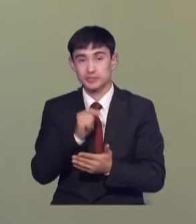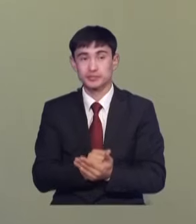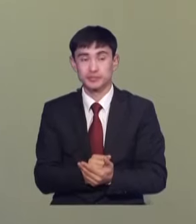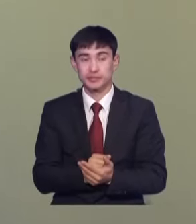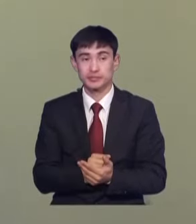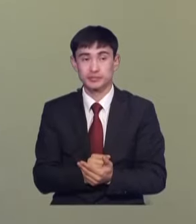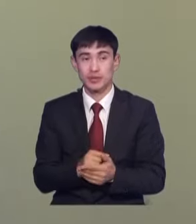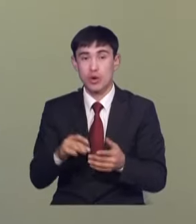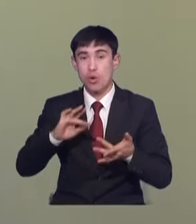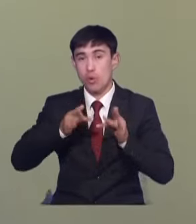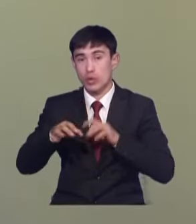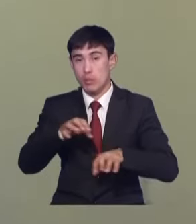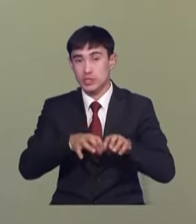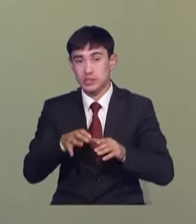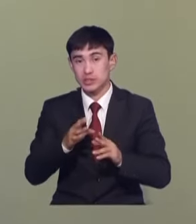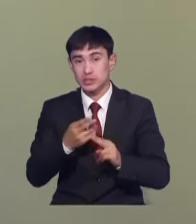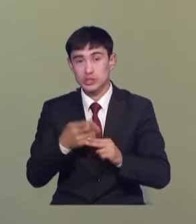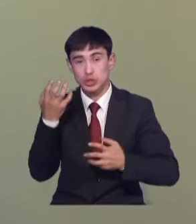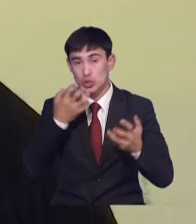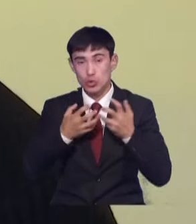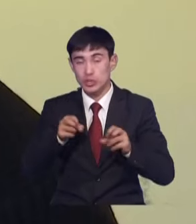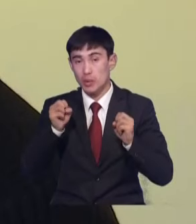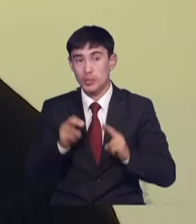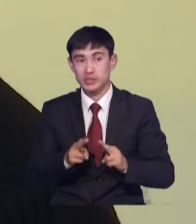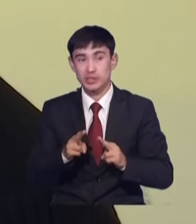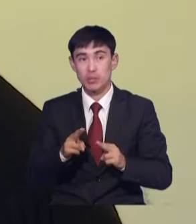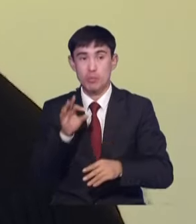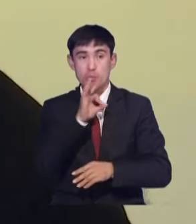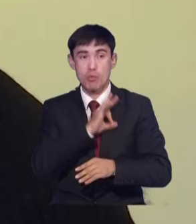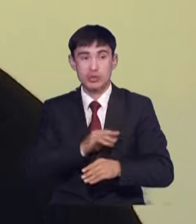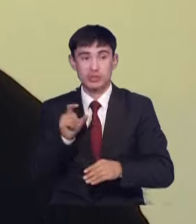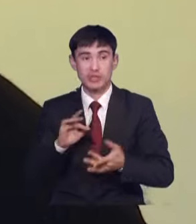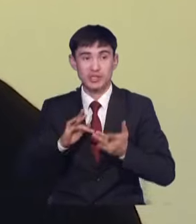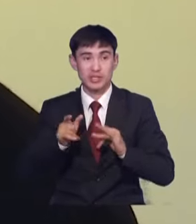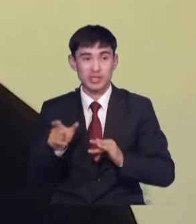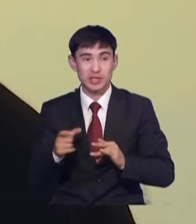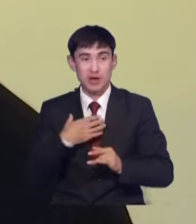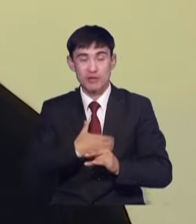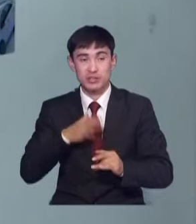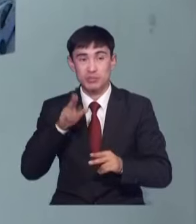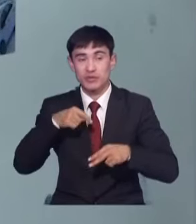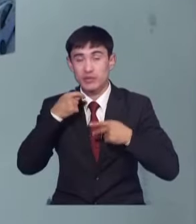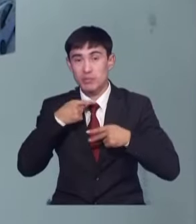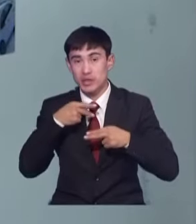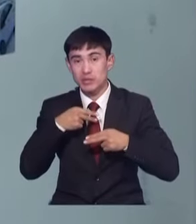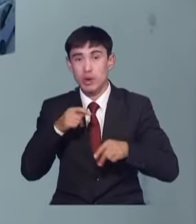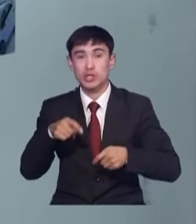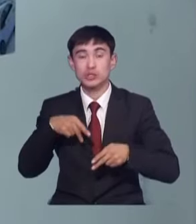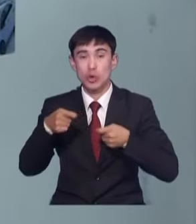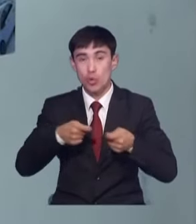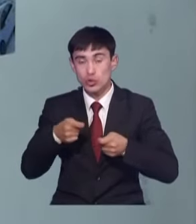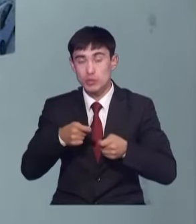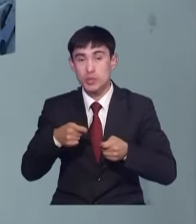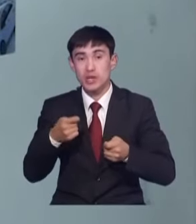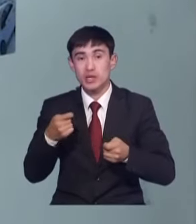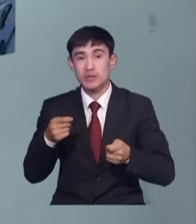онлайн мошенничество представляет собой серьёзную угрозу для пользователей интернета важно быть внимательным и осторожным при